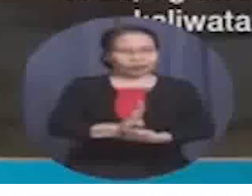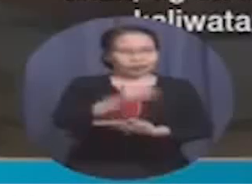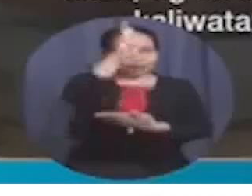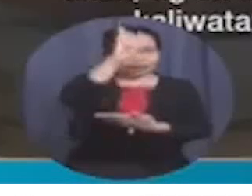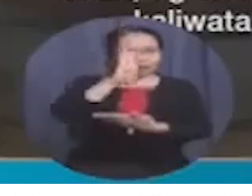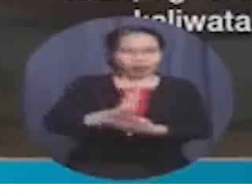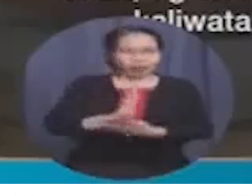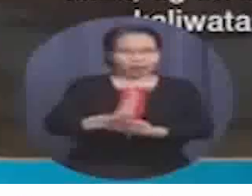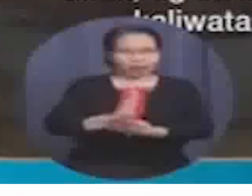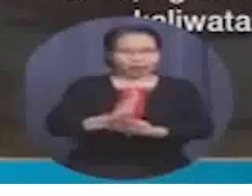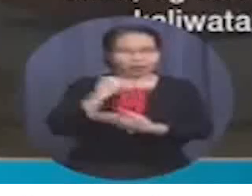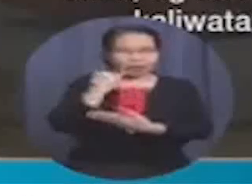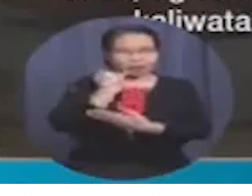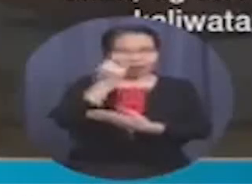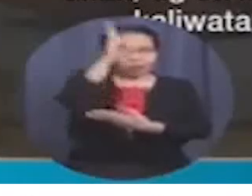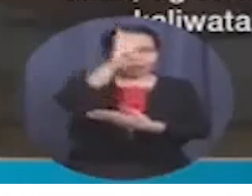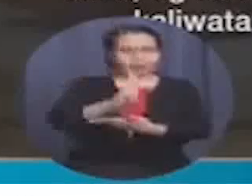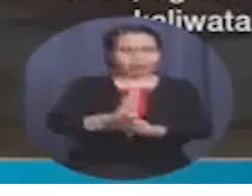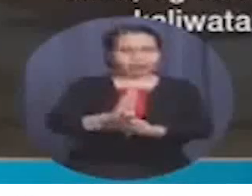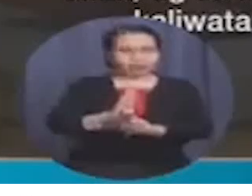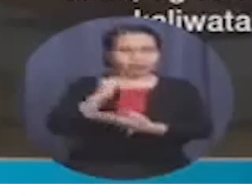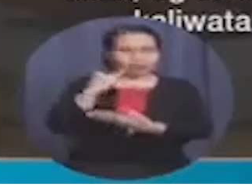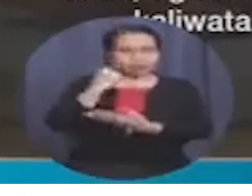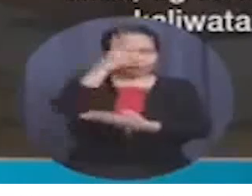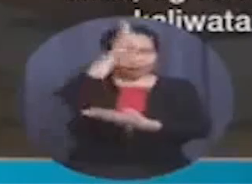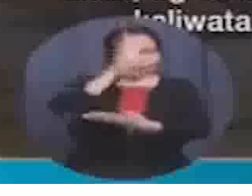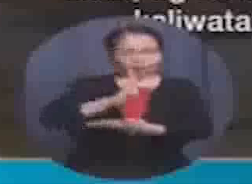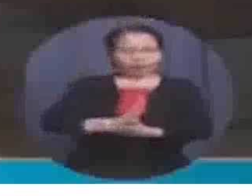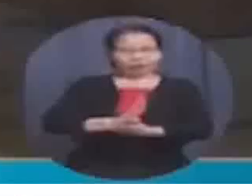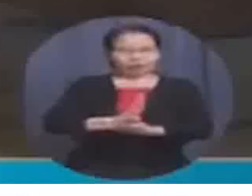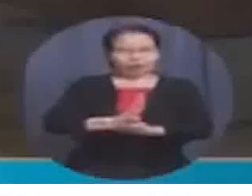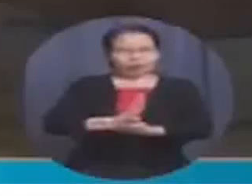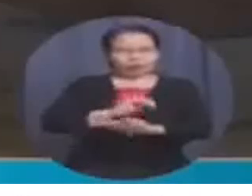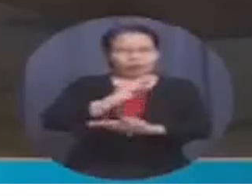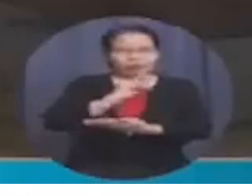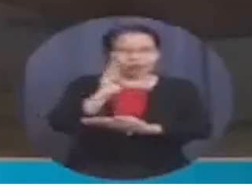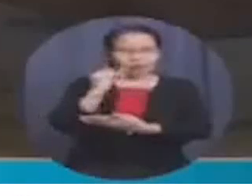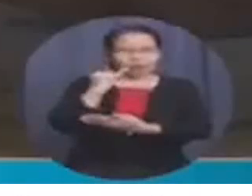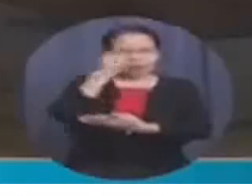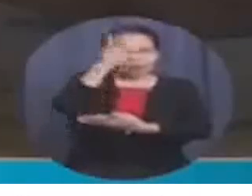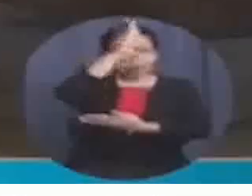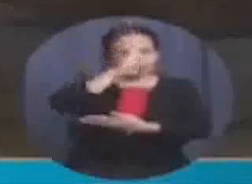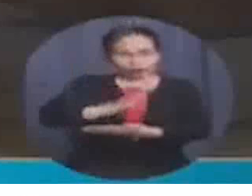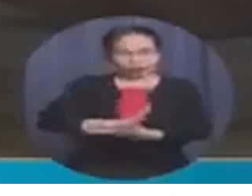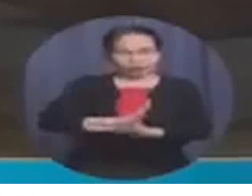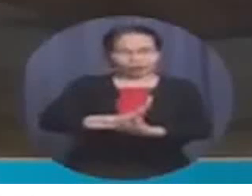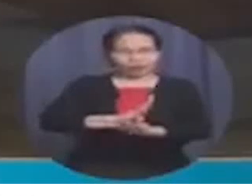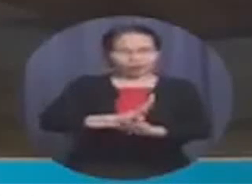Diyos nga abughuan. Diyos kong mapangalalo, sabi sa